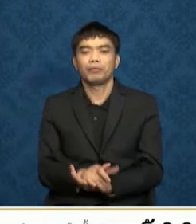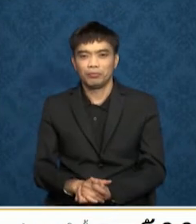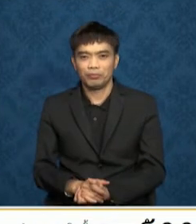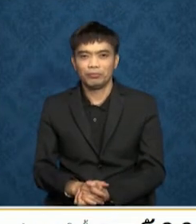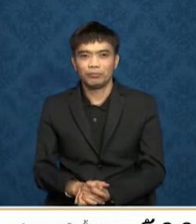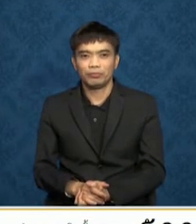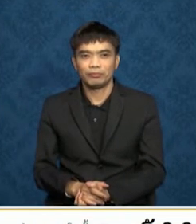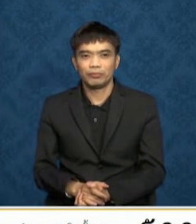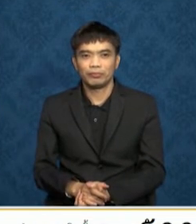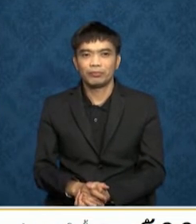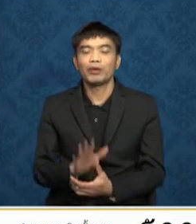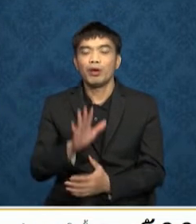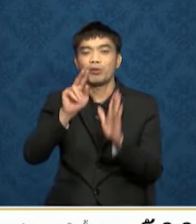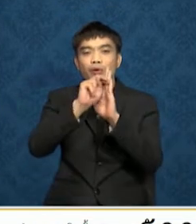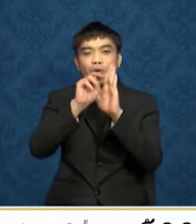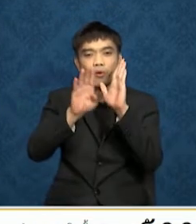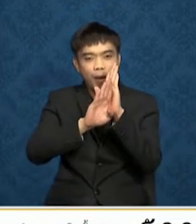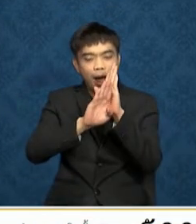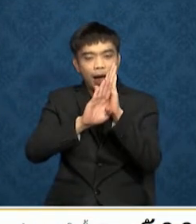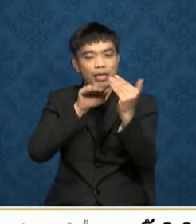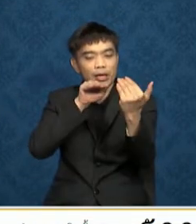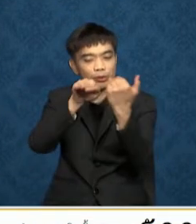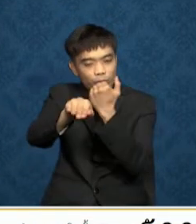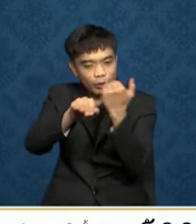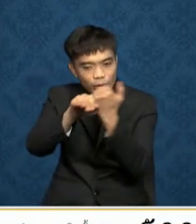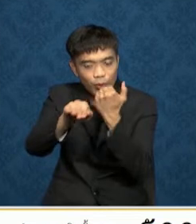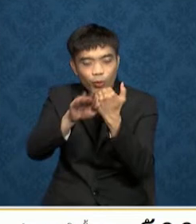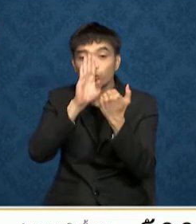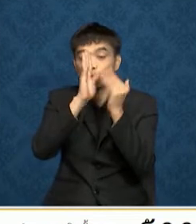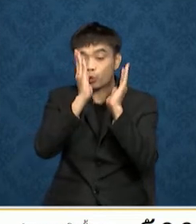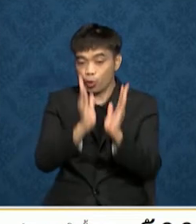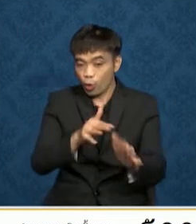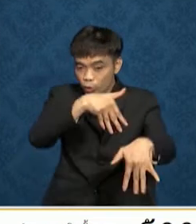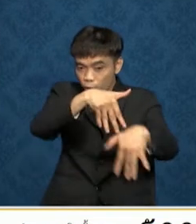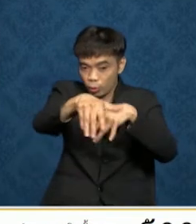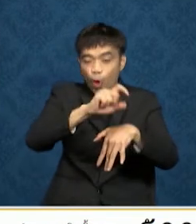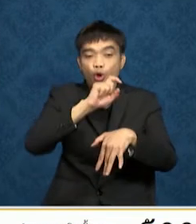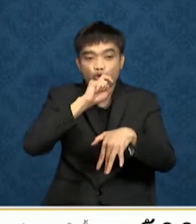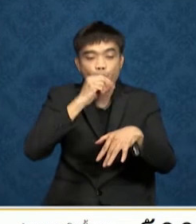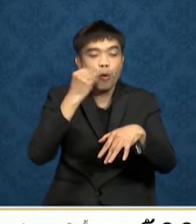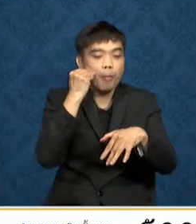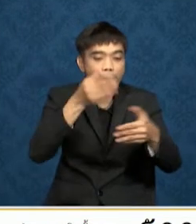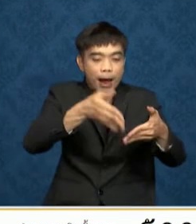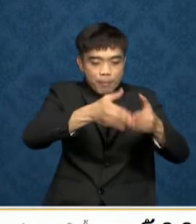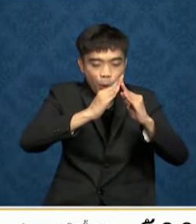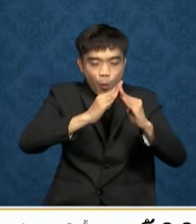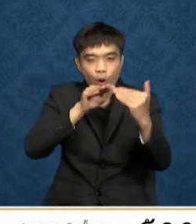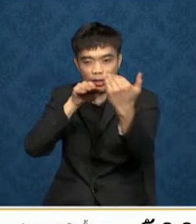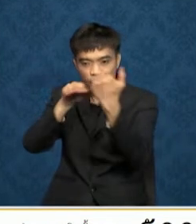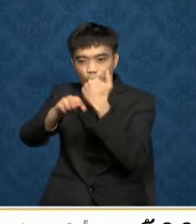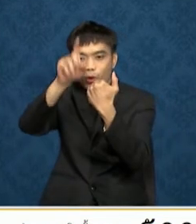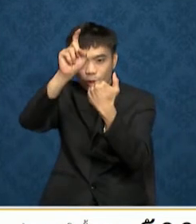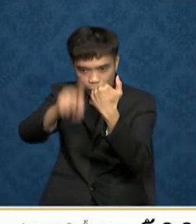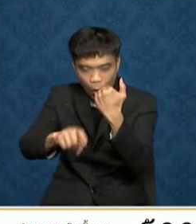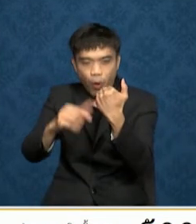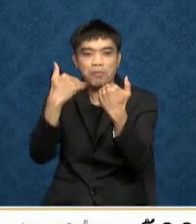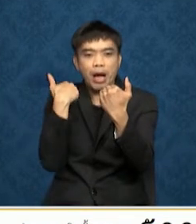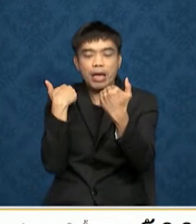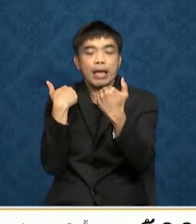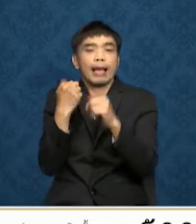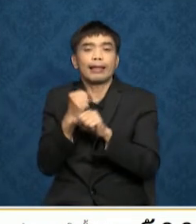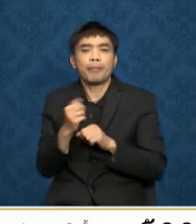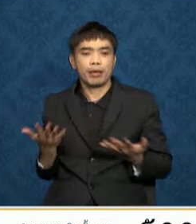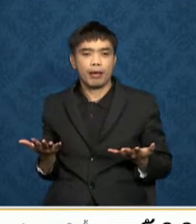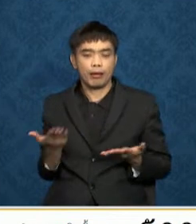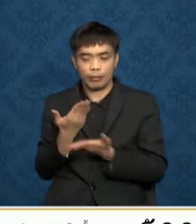ให้นโยบายต้องบุกเบิกถนนในที่ที่มีพี่น้องราษฎรอยู่เขจะทำได้อย่างไรท่านประธานถ้า